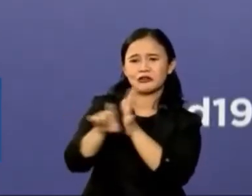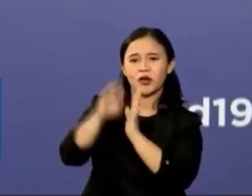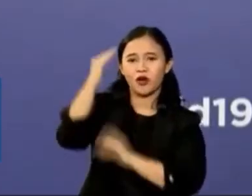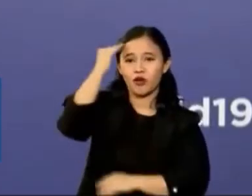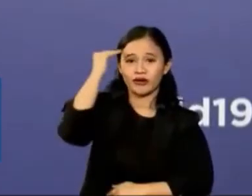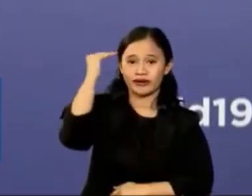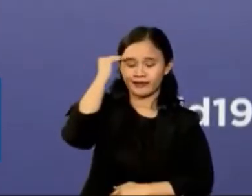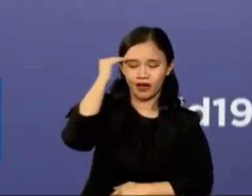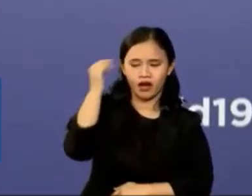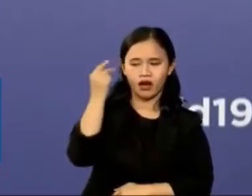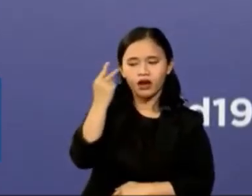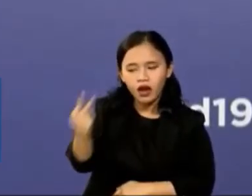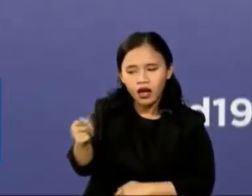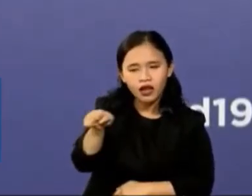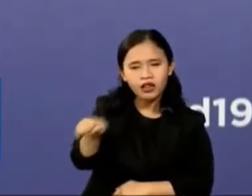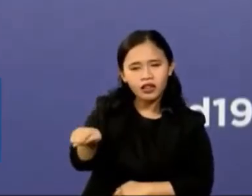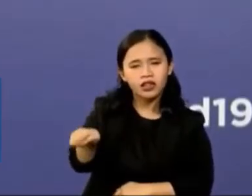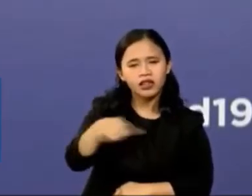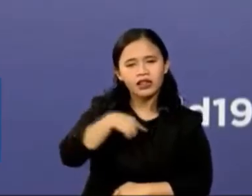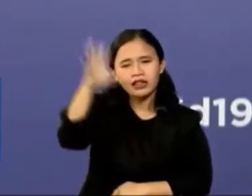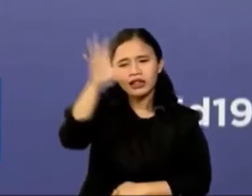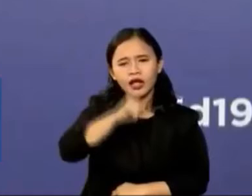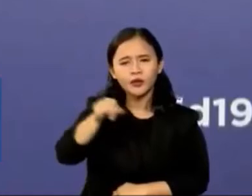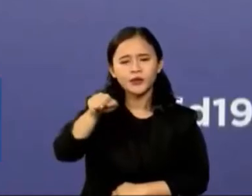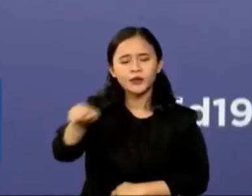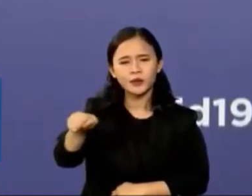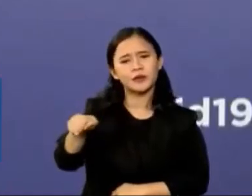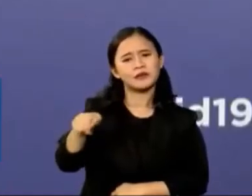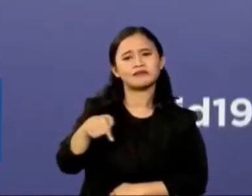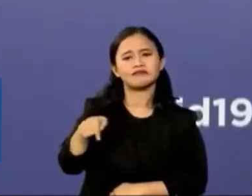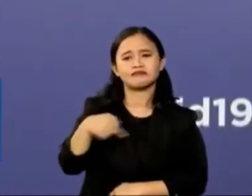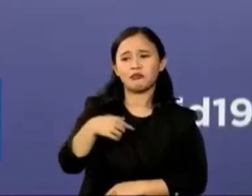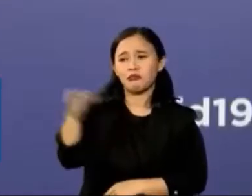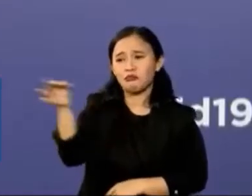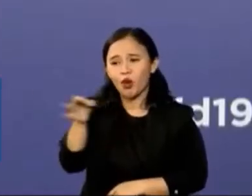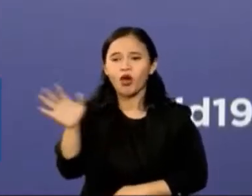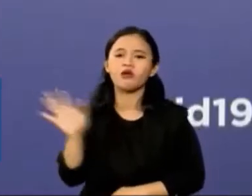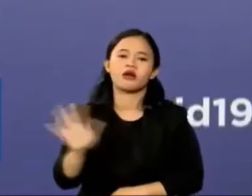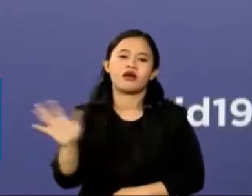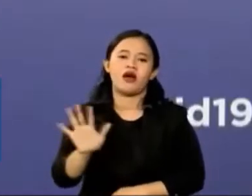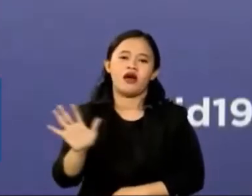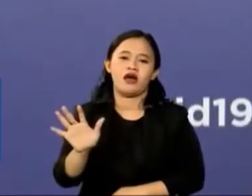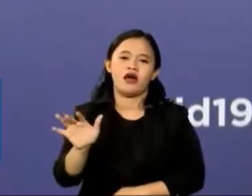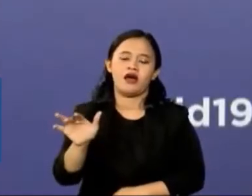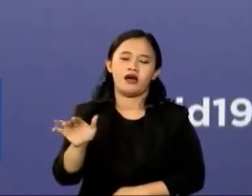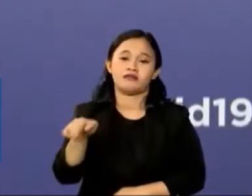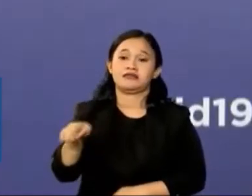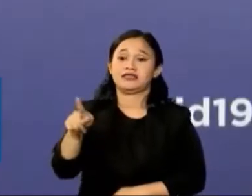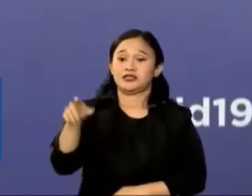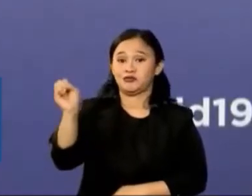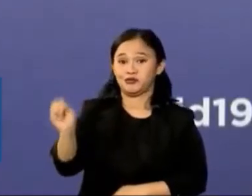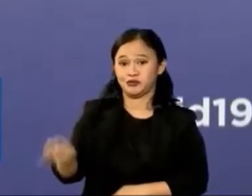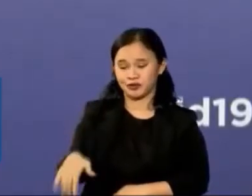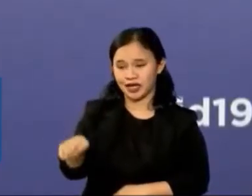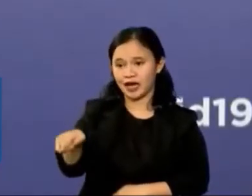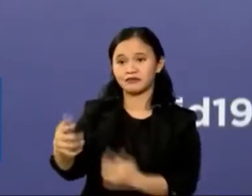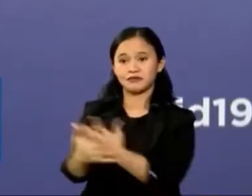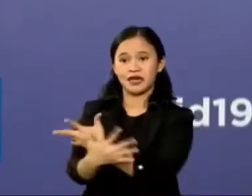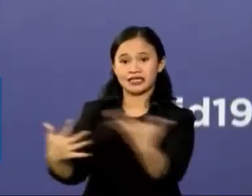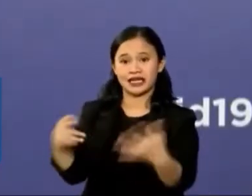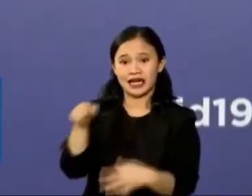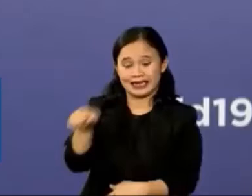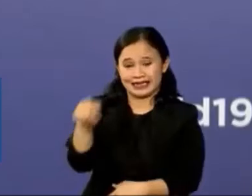misalnya, maka kita tahu Korea adalah negara daratan. Kita lihat bahwa per 1 juta penduduk yang